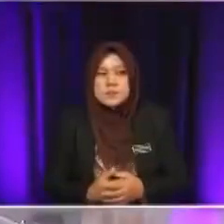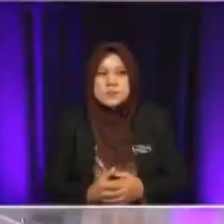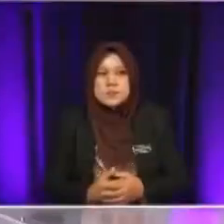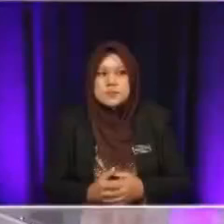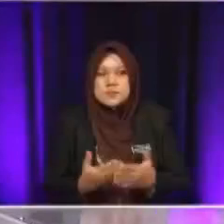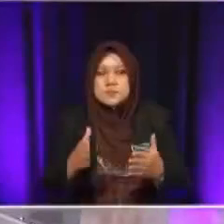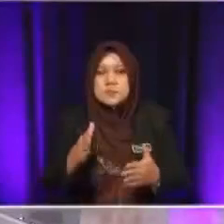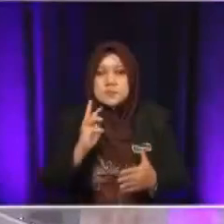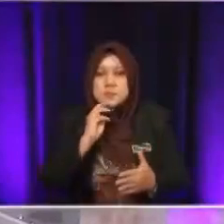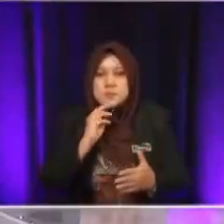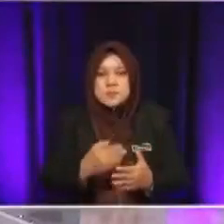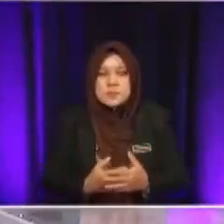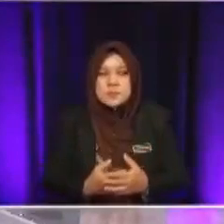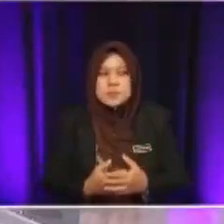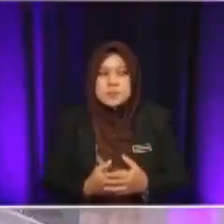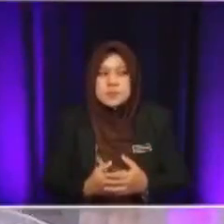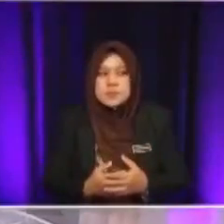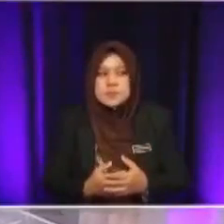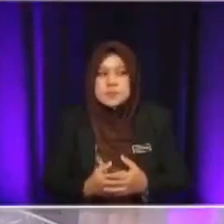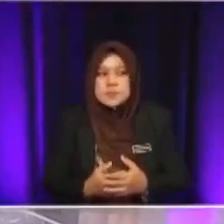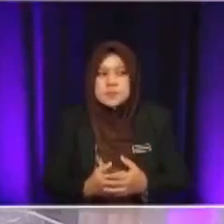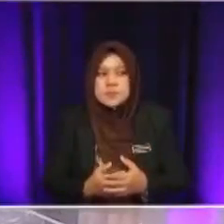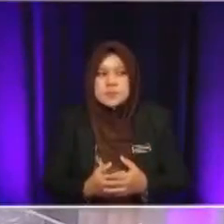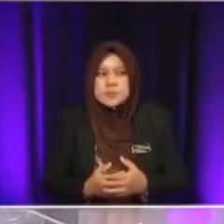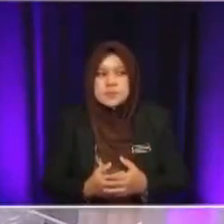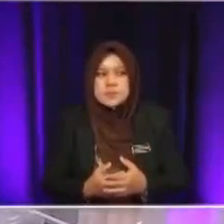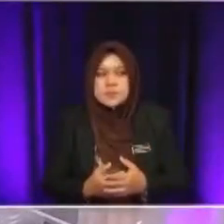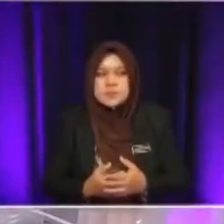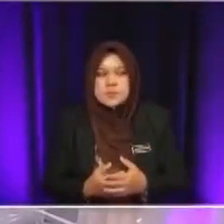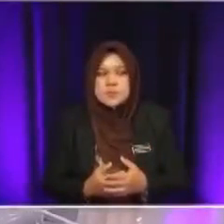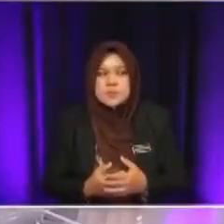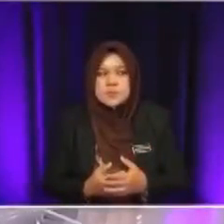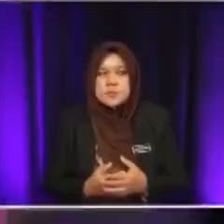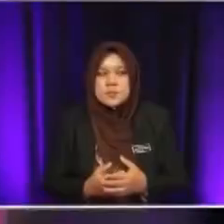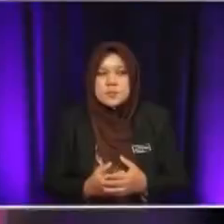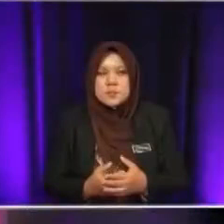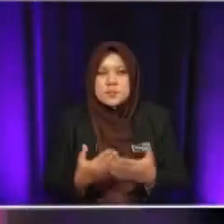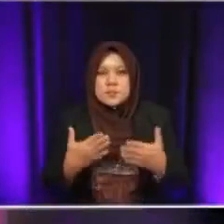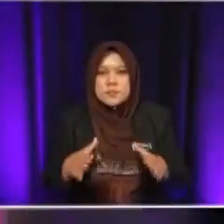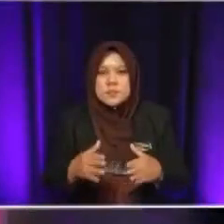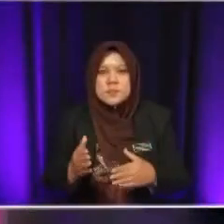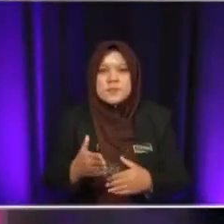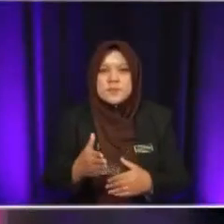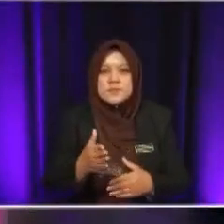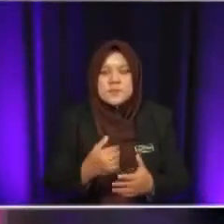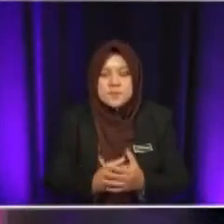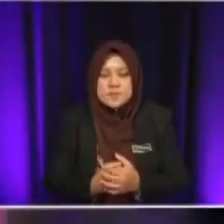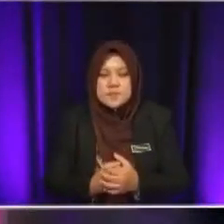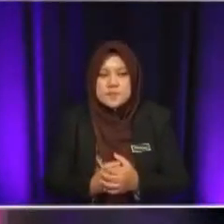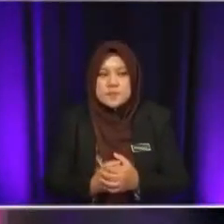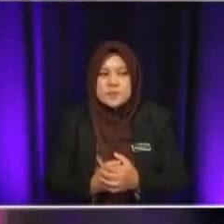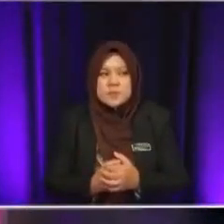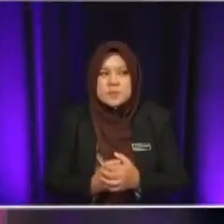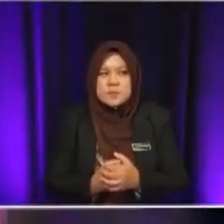pun dah ada kan, kita ada seorang satu. Ada cikgu. So kita boleh buka bekas ni. Yeay, saya suka ni cikgu. Okey,